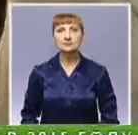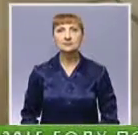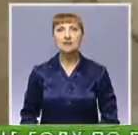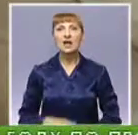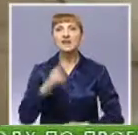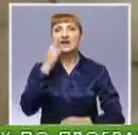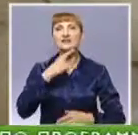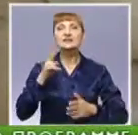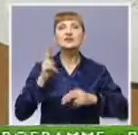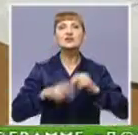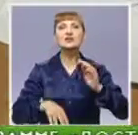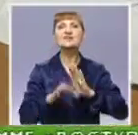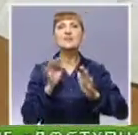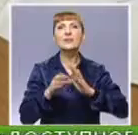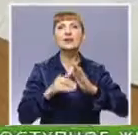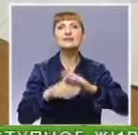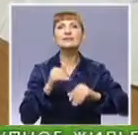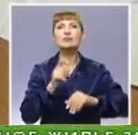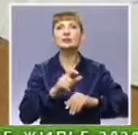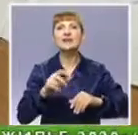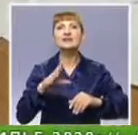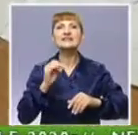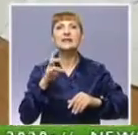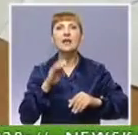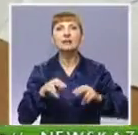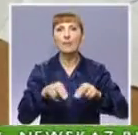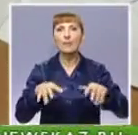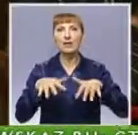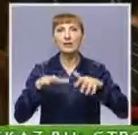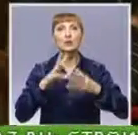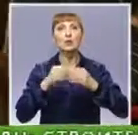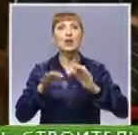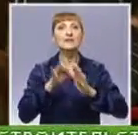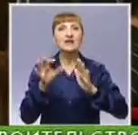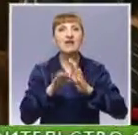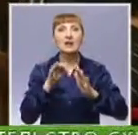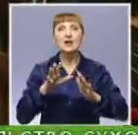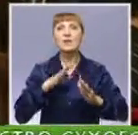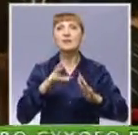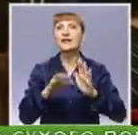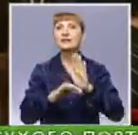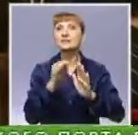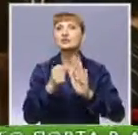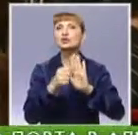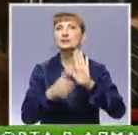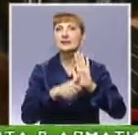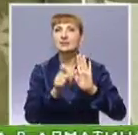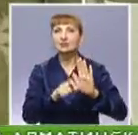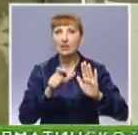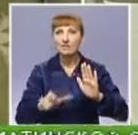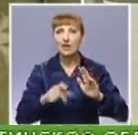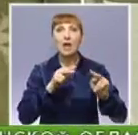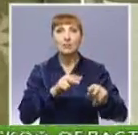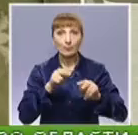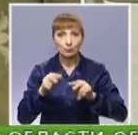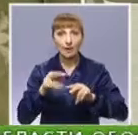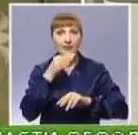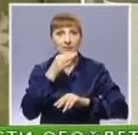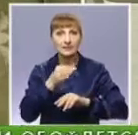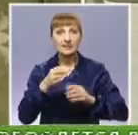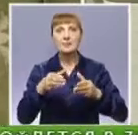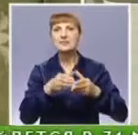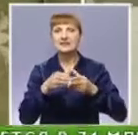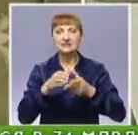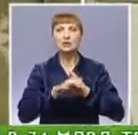В Казахстане завершились выборы депутатов в Сенат парламента. По итогам голосования было избрано 16 человек. Наблюдатели от миссии